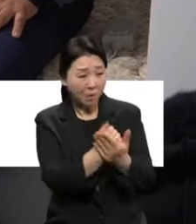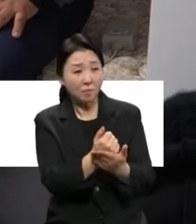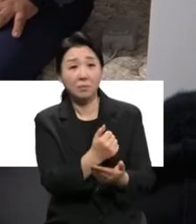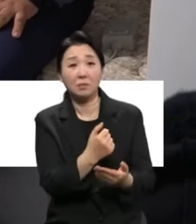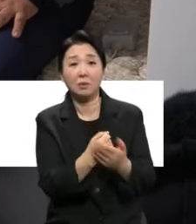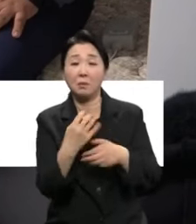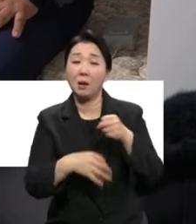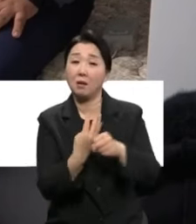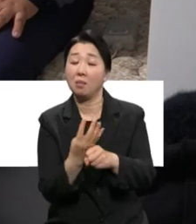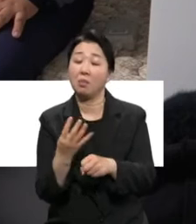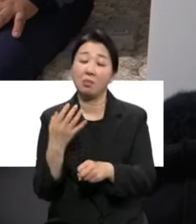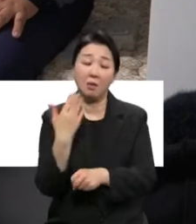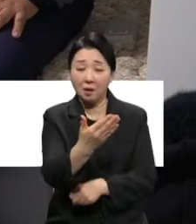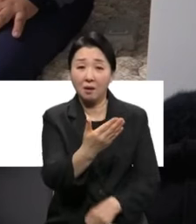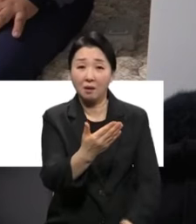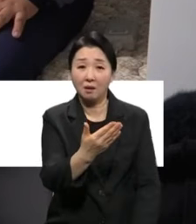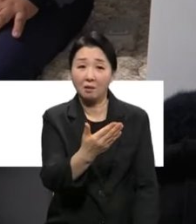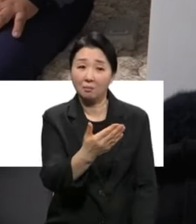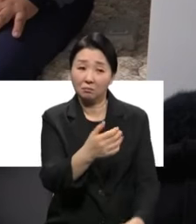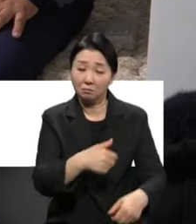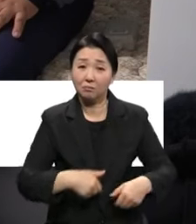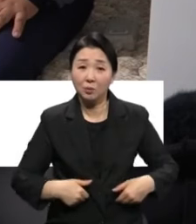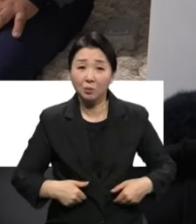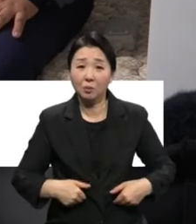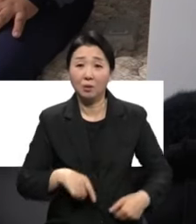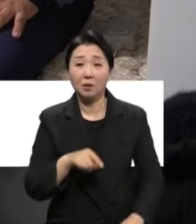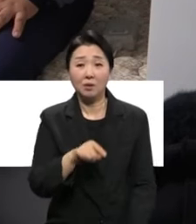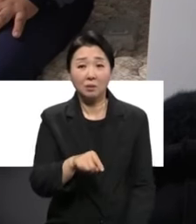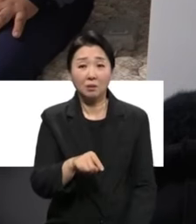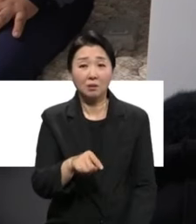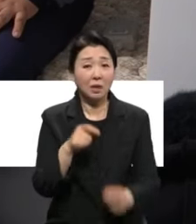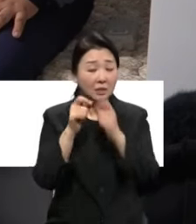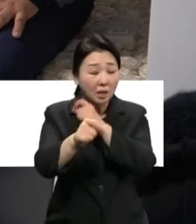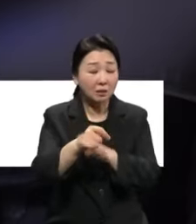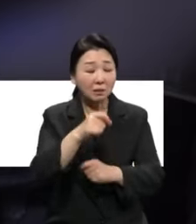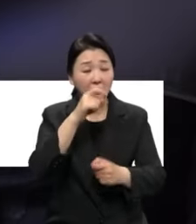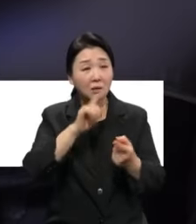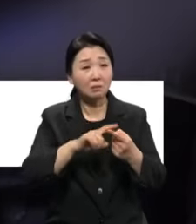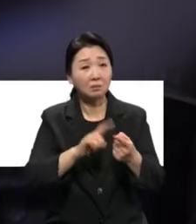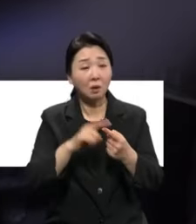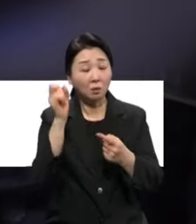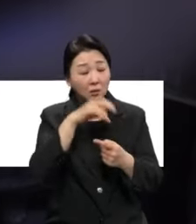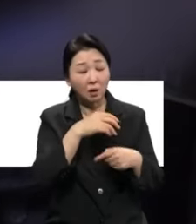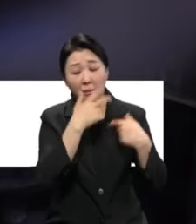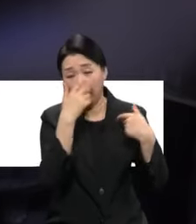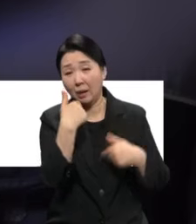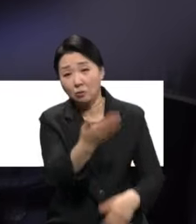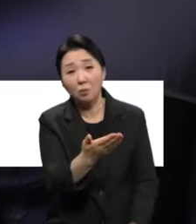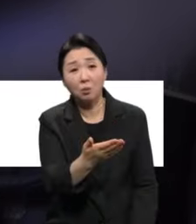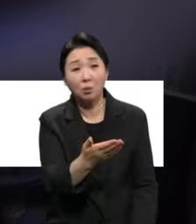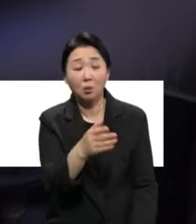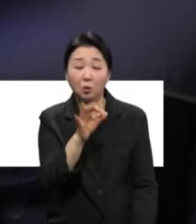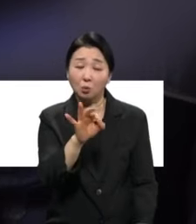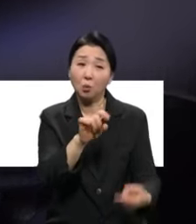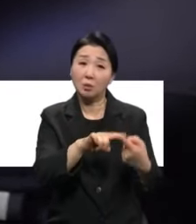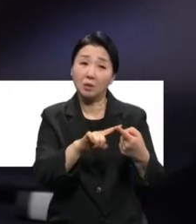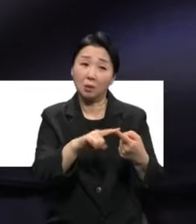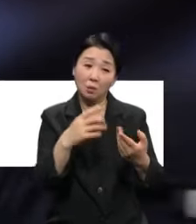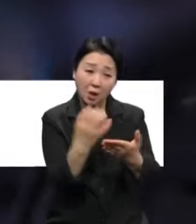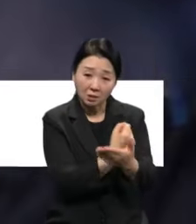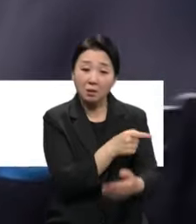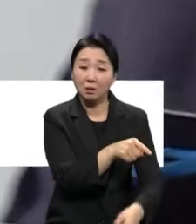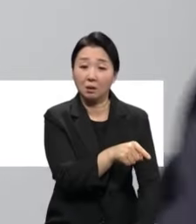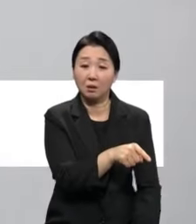받든지 그런 게 있어야 되는데 이거는 사기를 치고 그냥 그대로 흘러가 버리면 돈은 그대로 자기들이